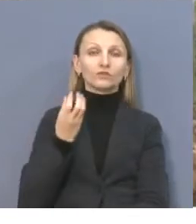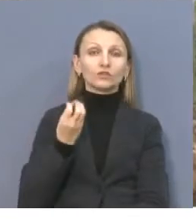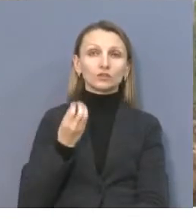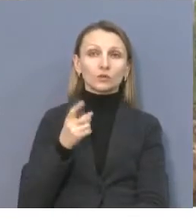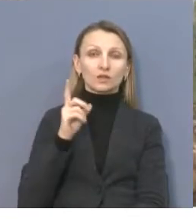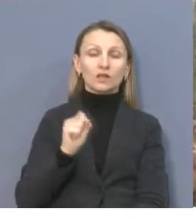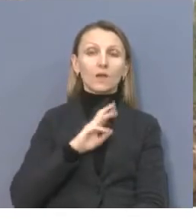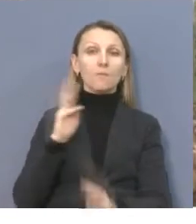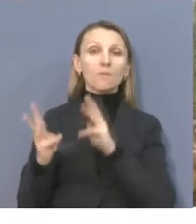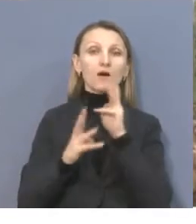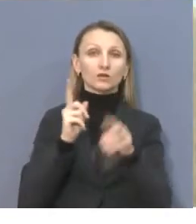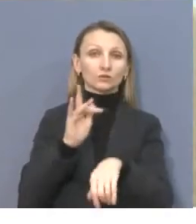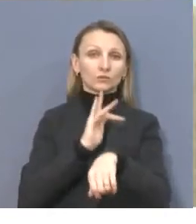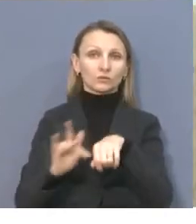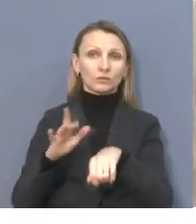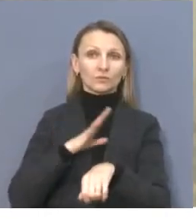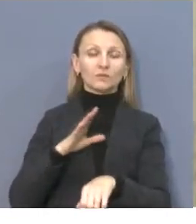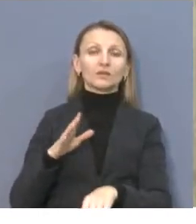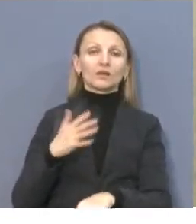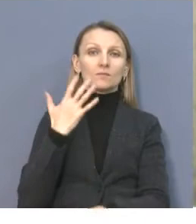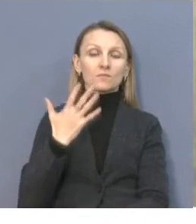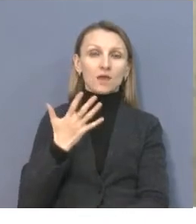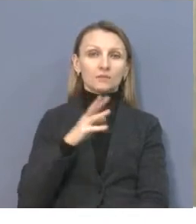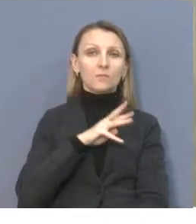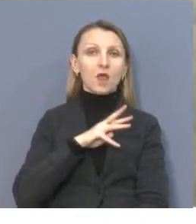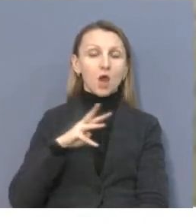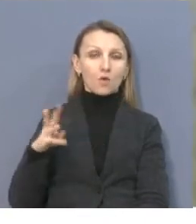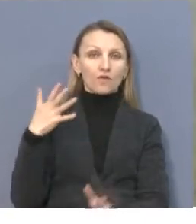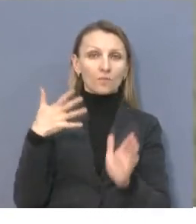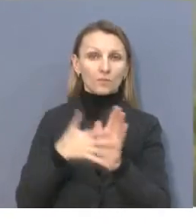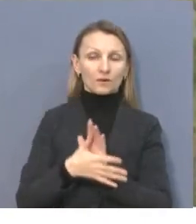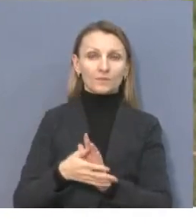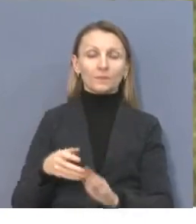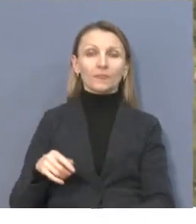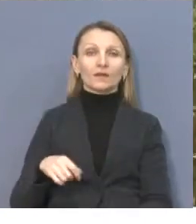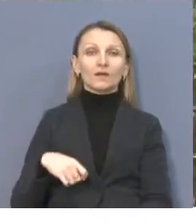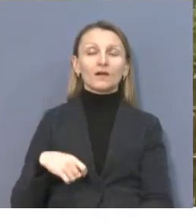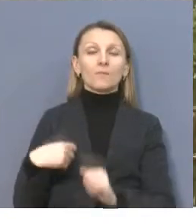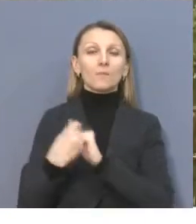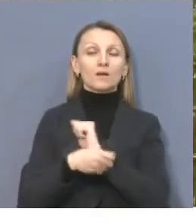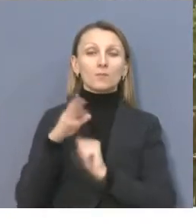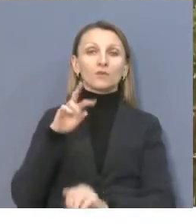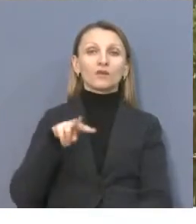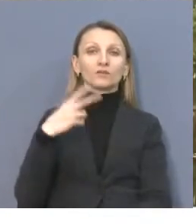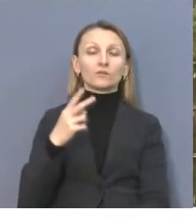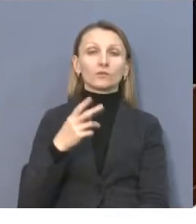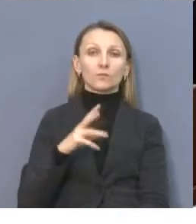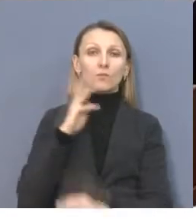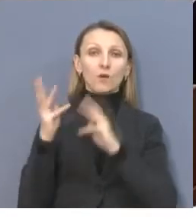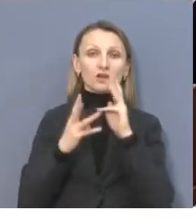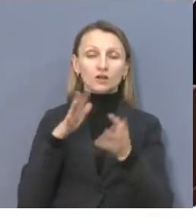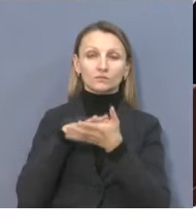тушение пожаров было направлено порядка пяти миллионов тенге материалы по двадцати двум пожарам направлены в органы полиции